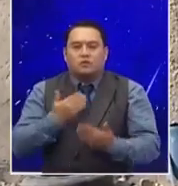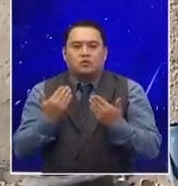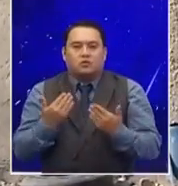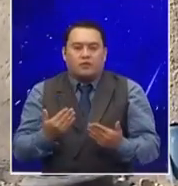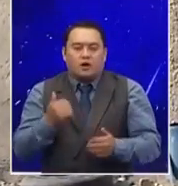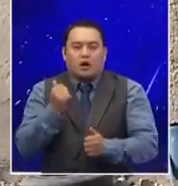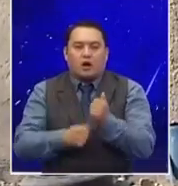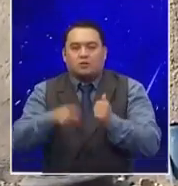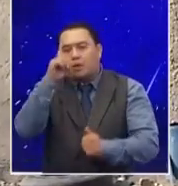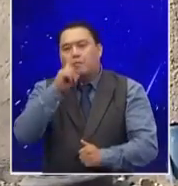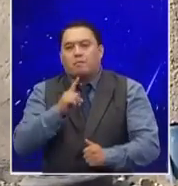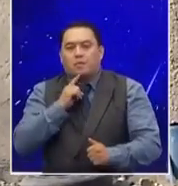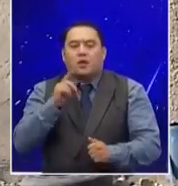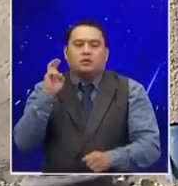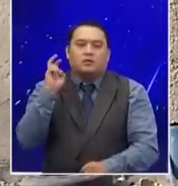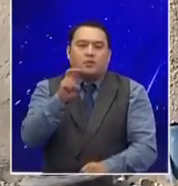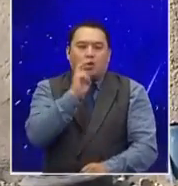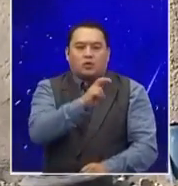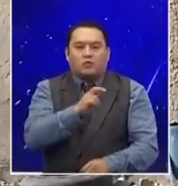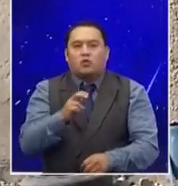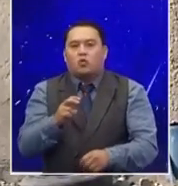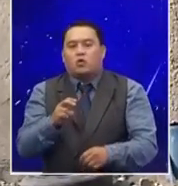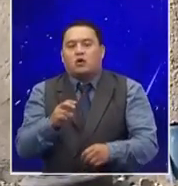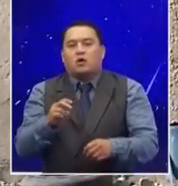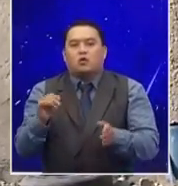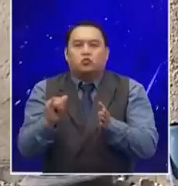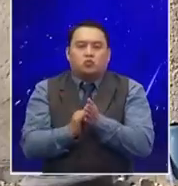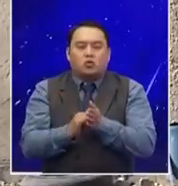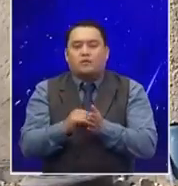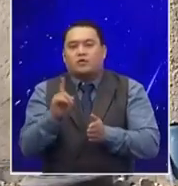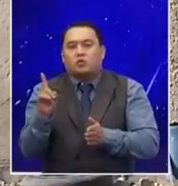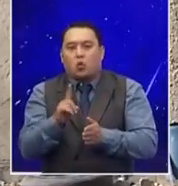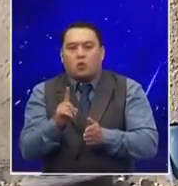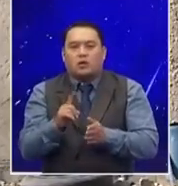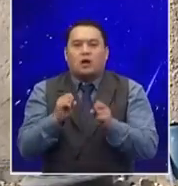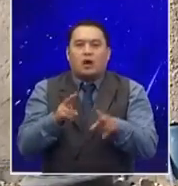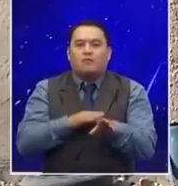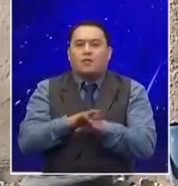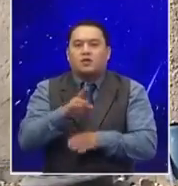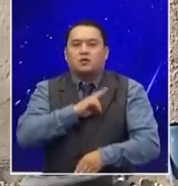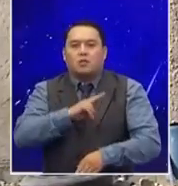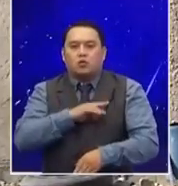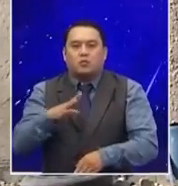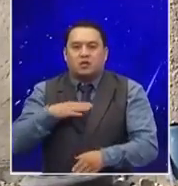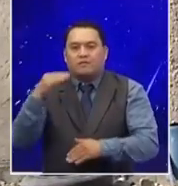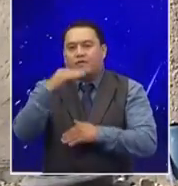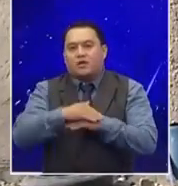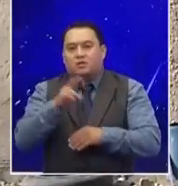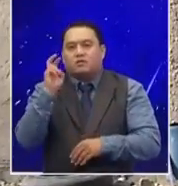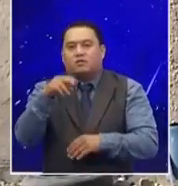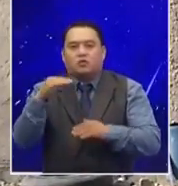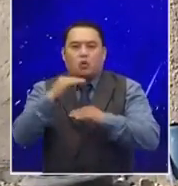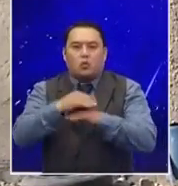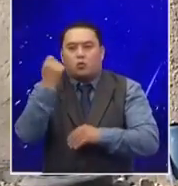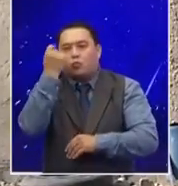Мы ежемесячно посещаем людей, состоящих на учете, ходим на место работы, узнаем у начальства, как они справляются. Бывает, и вечером заглянем к ним домой,